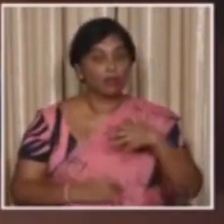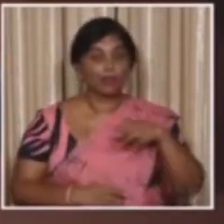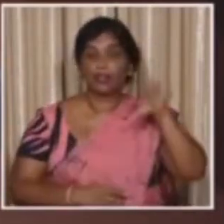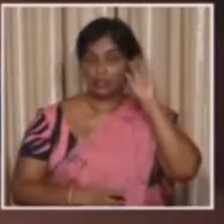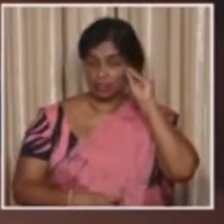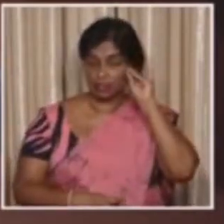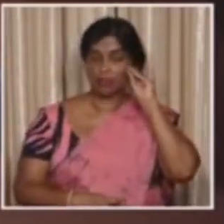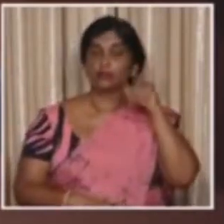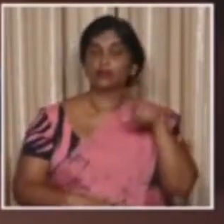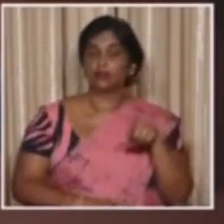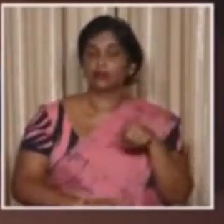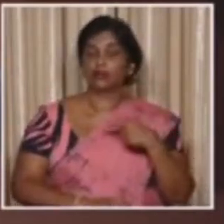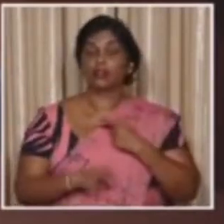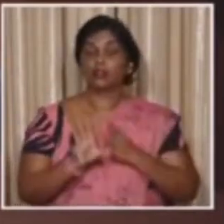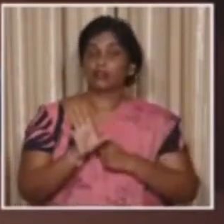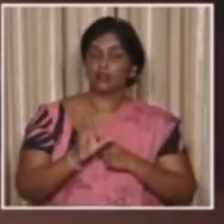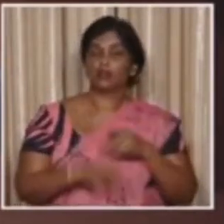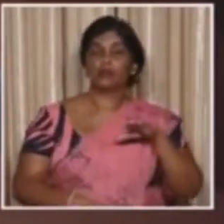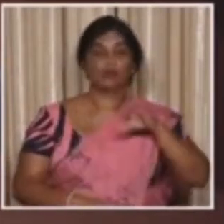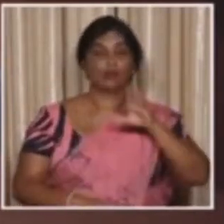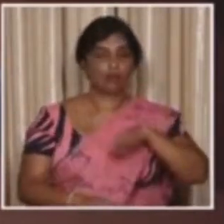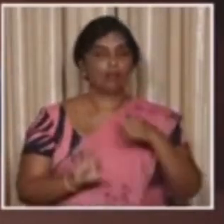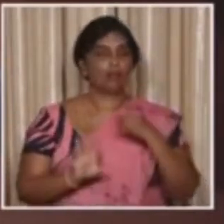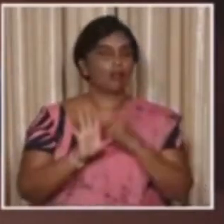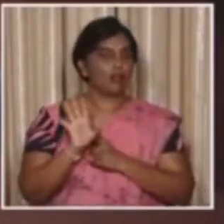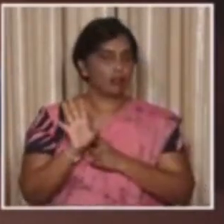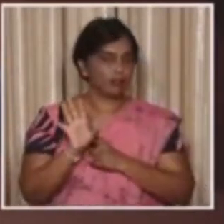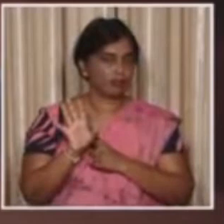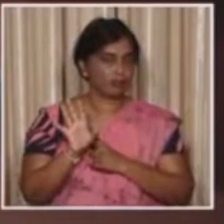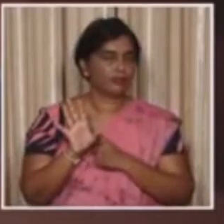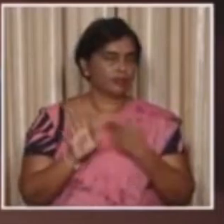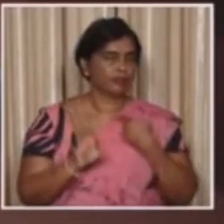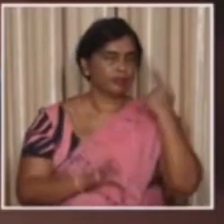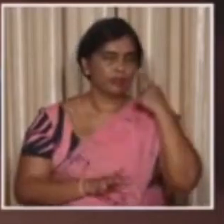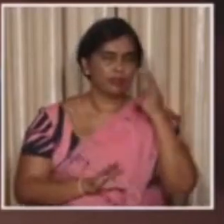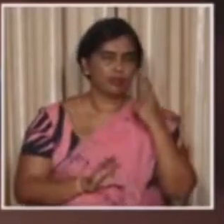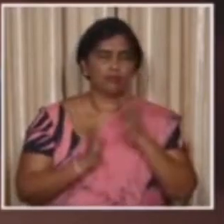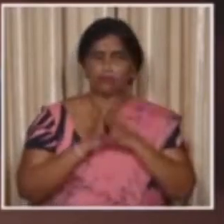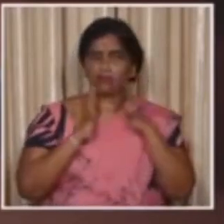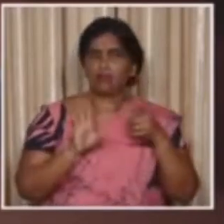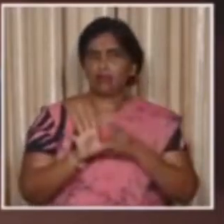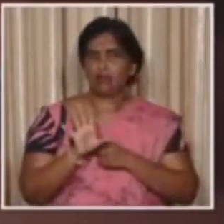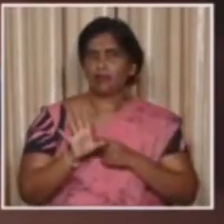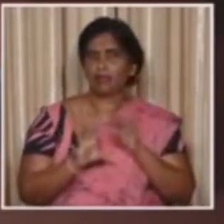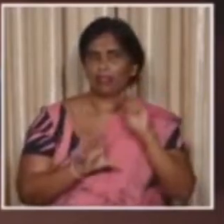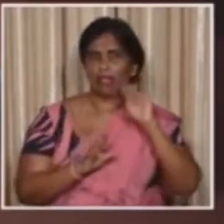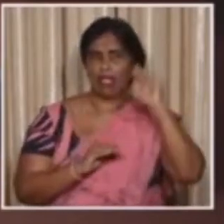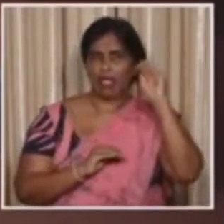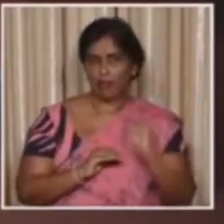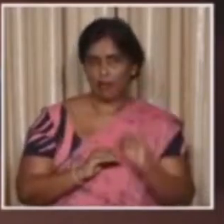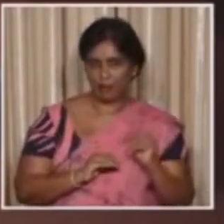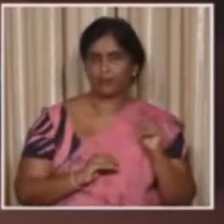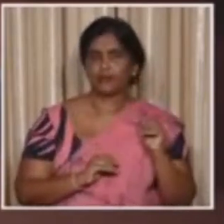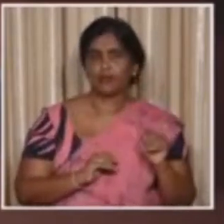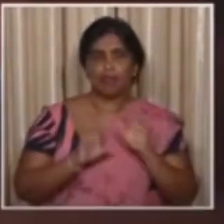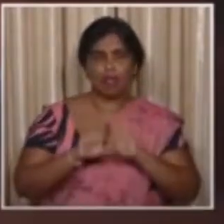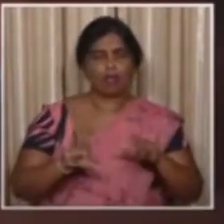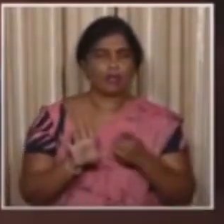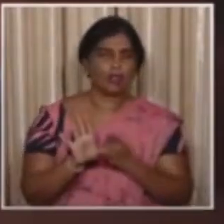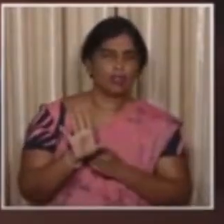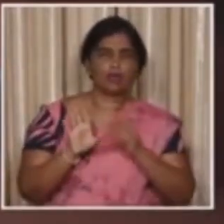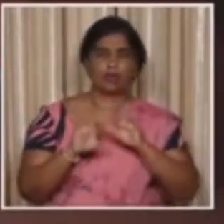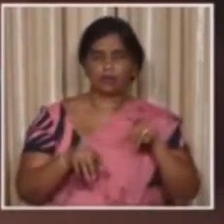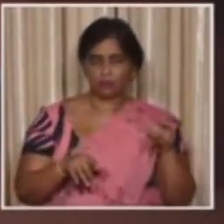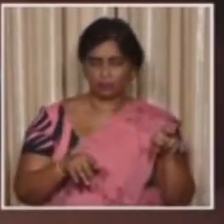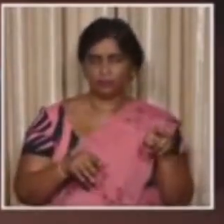no, taruna daru, aurdu, mah itu nas, misal permainan kada aurdu tiat wada adu, taruna daruan.